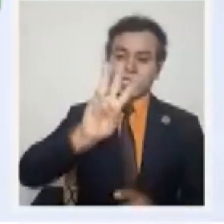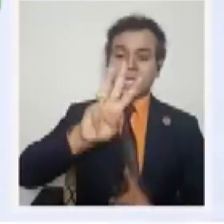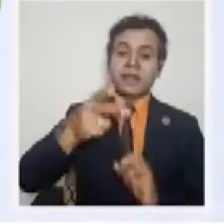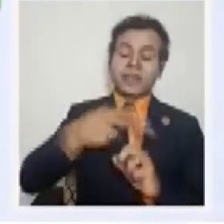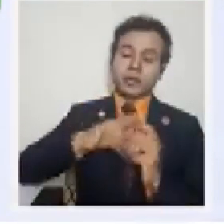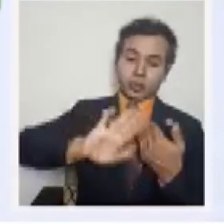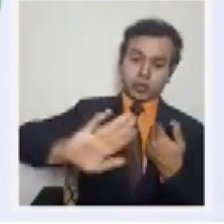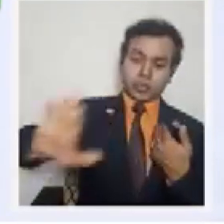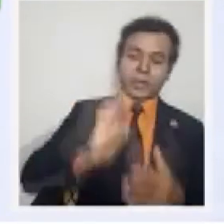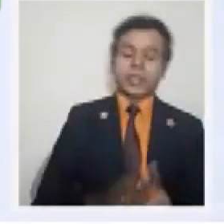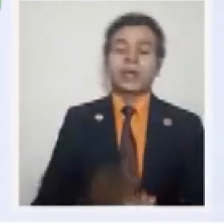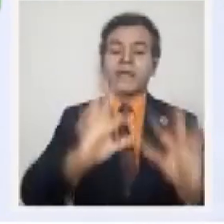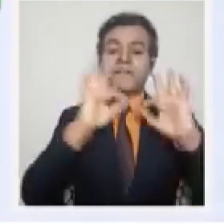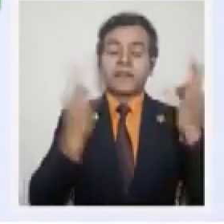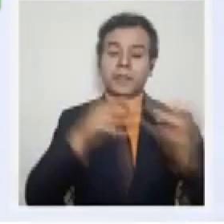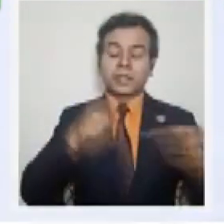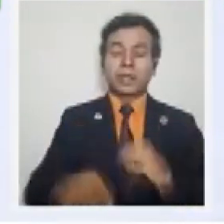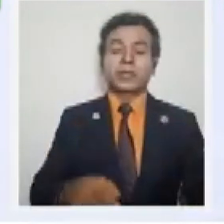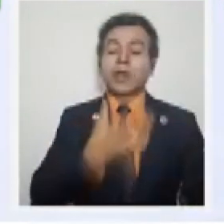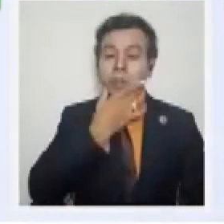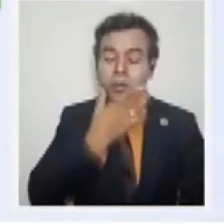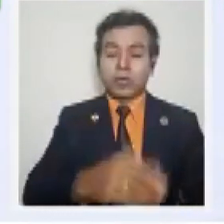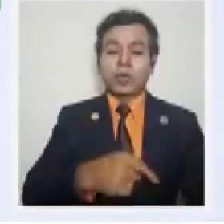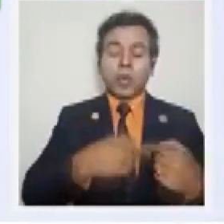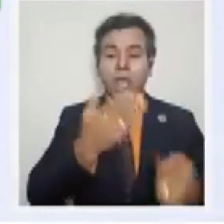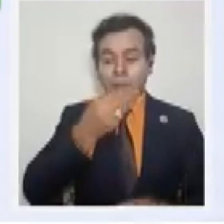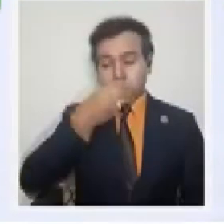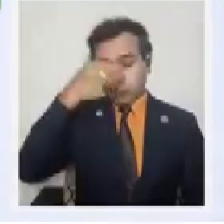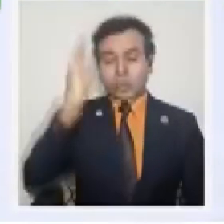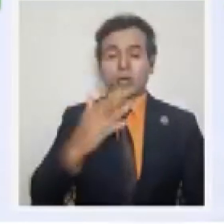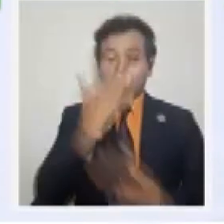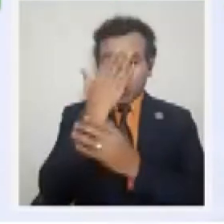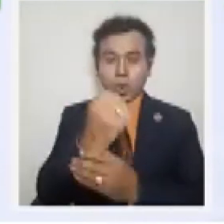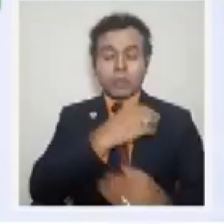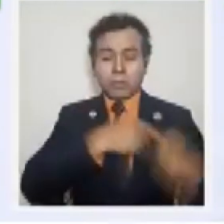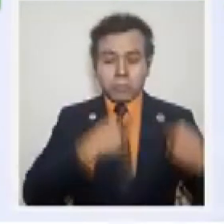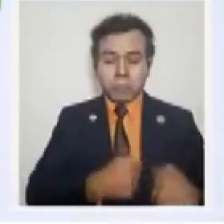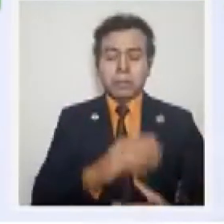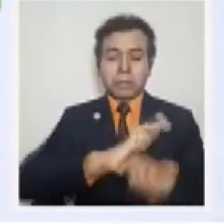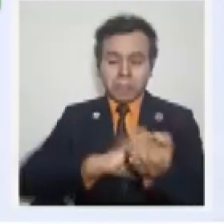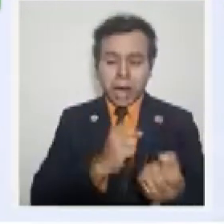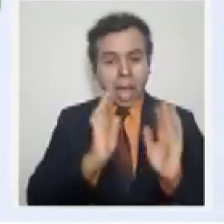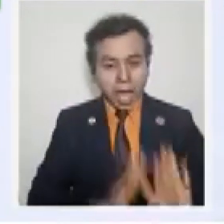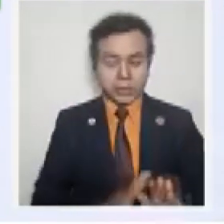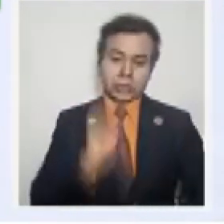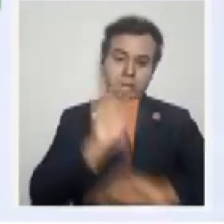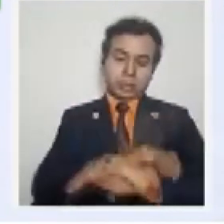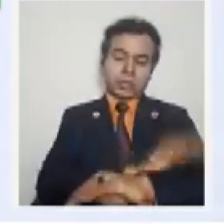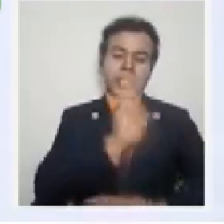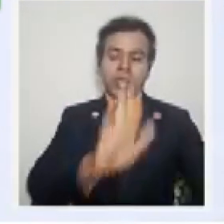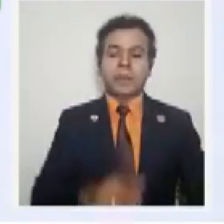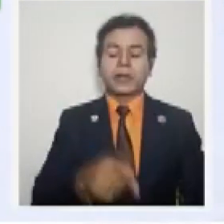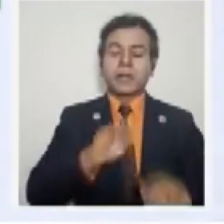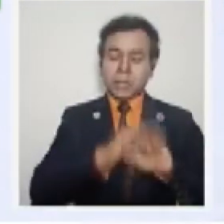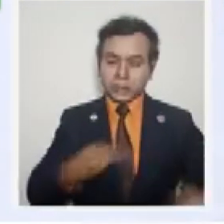জনসমাবেশ এড়িয়ে চলবেন। নিজে সুস্থ রাখুন, পরিবারের সকলকে সুস্থ রাখুন। যারা দীর্ঘমেয়াদি অসুখে ভুগছেন তারা বিশেষভাবে সতর্ক